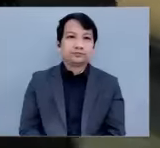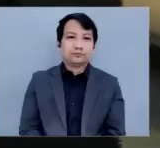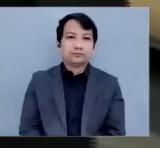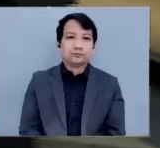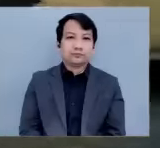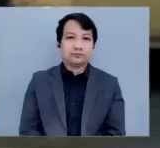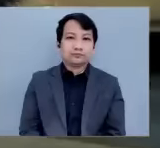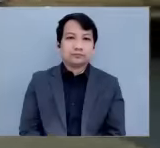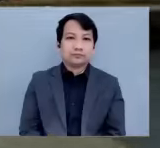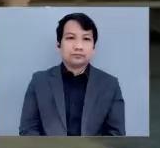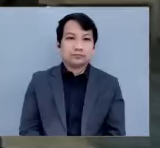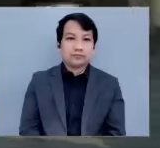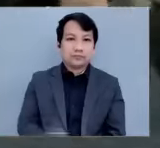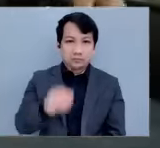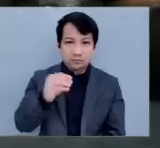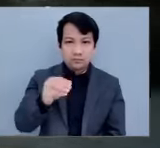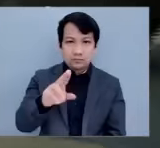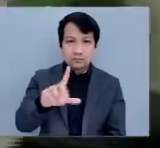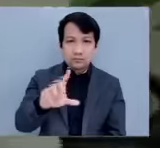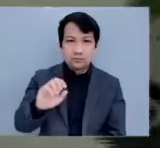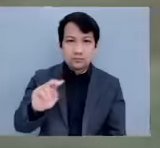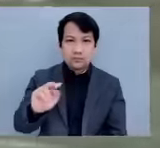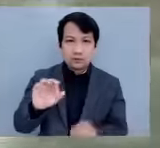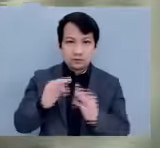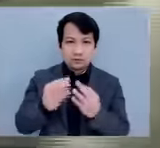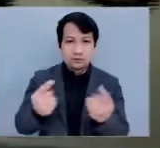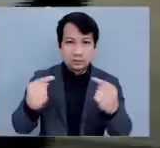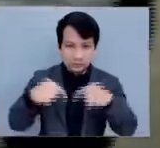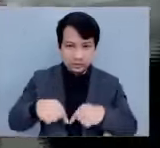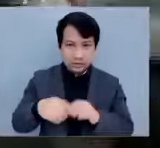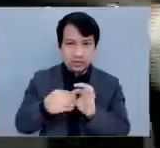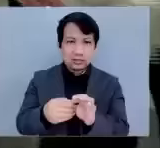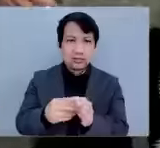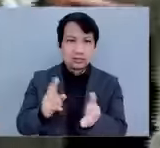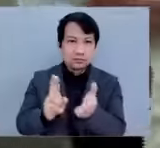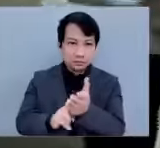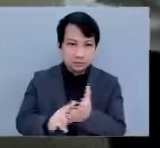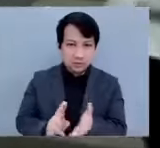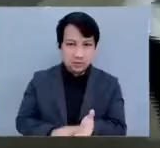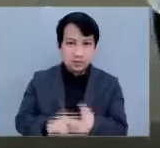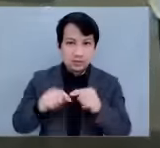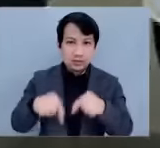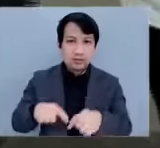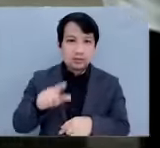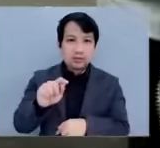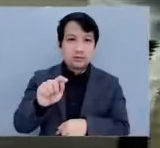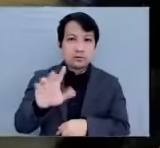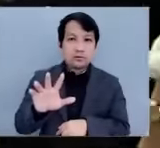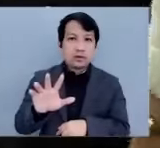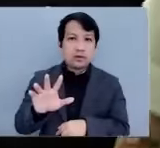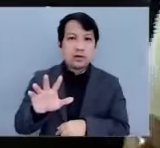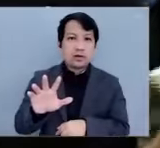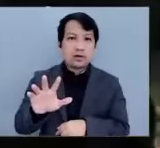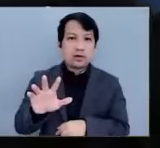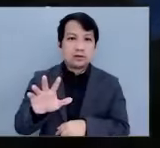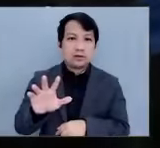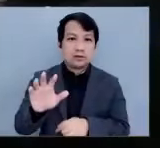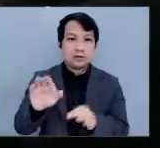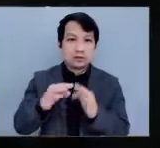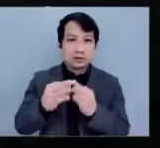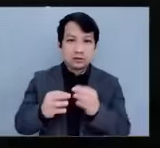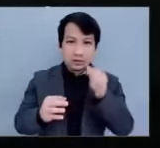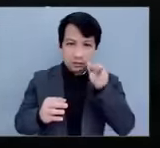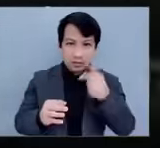The Mulak family is here. Opisyal na ang pumirma ng kontrata rito sa TV5 ang mag-asawang Aga